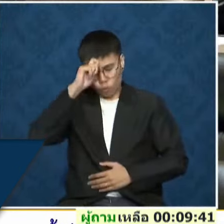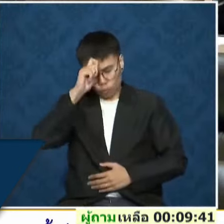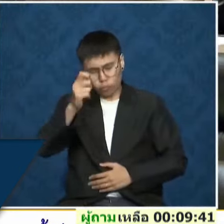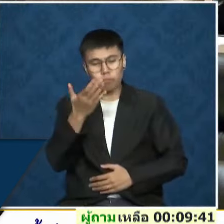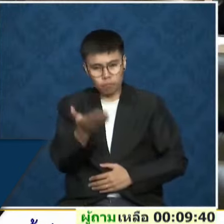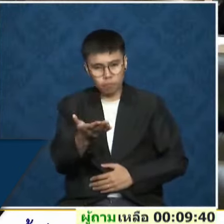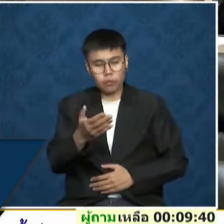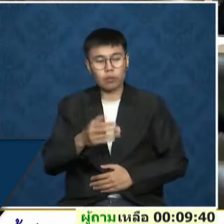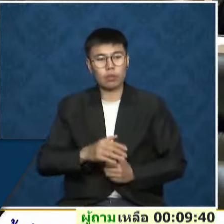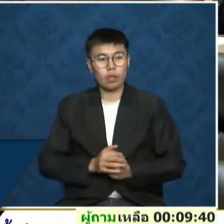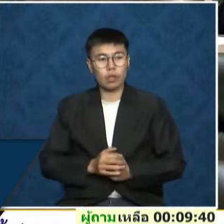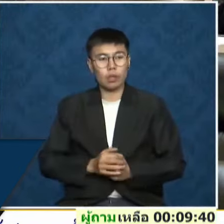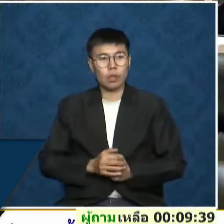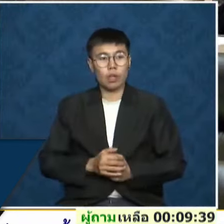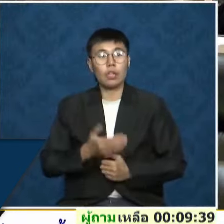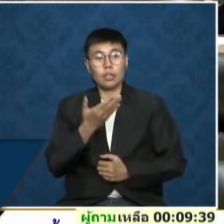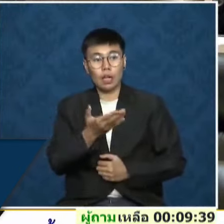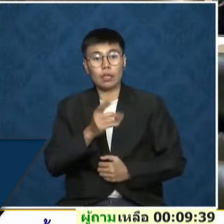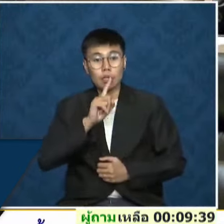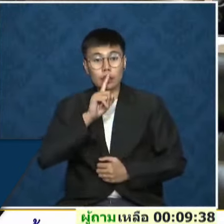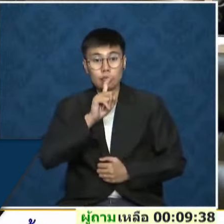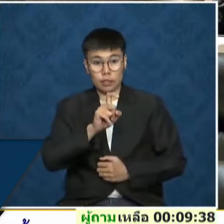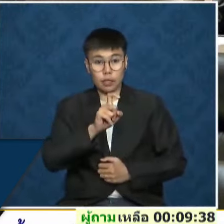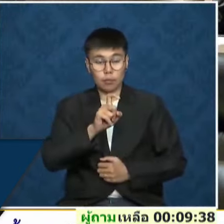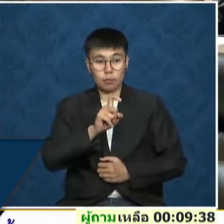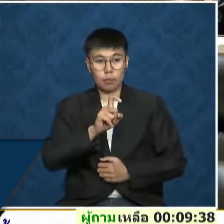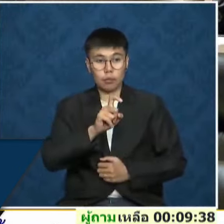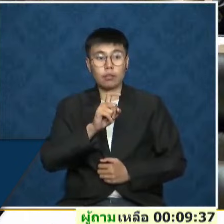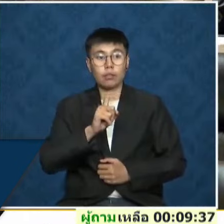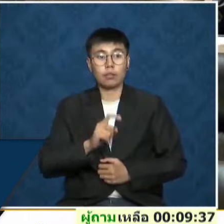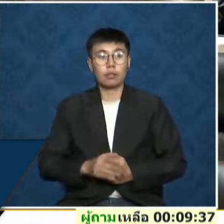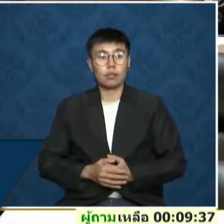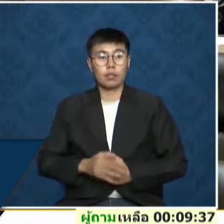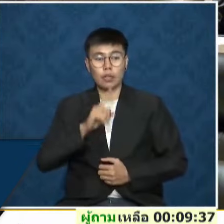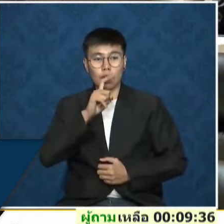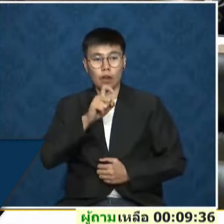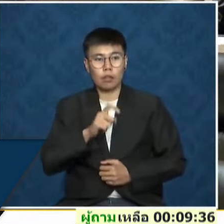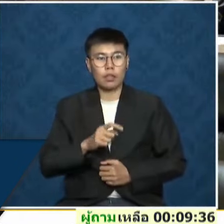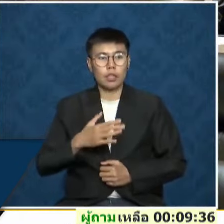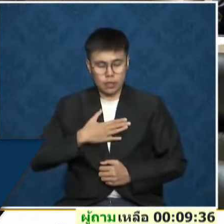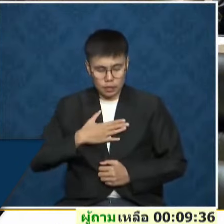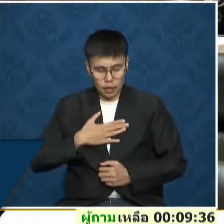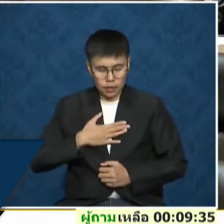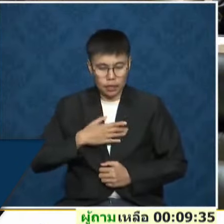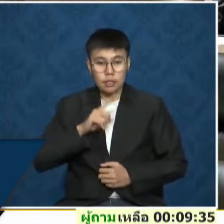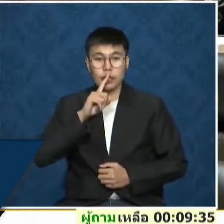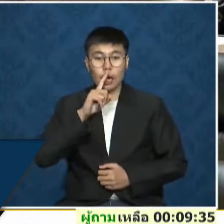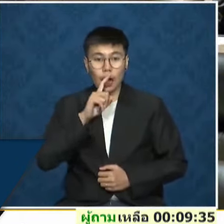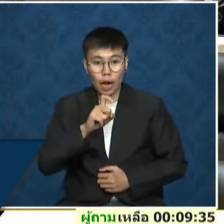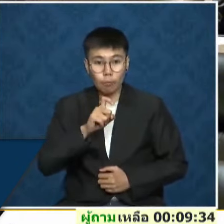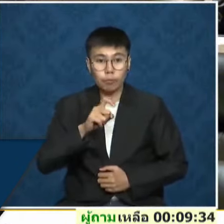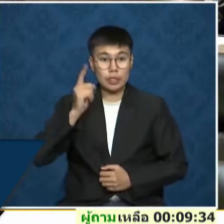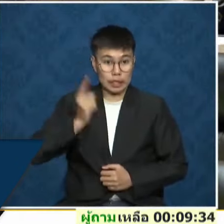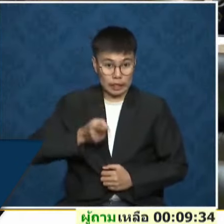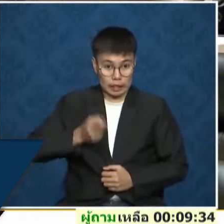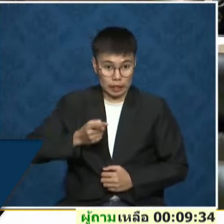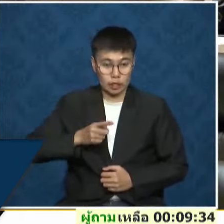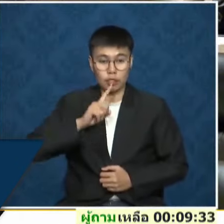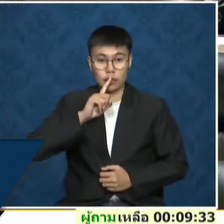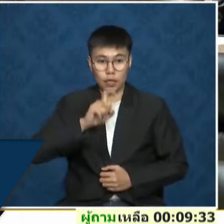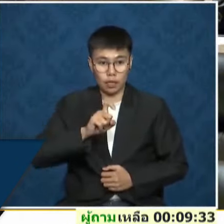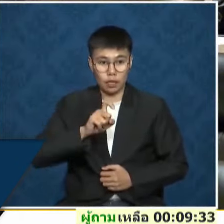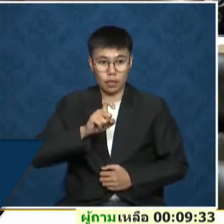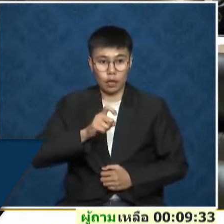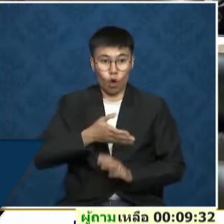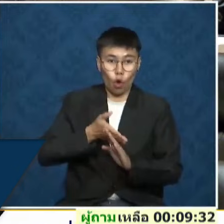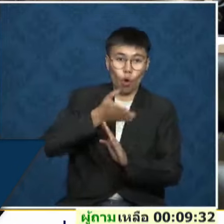ยพอท่านตั้งขึ้นมาตั้งกระทู้ถามท่านถามขึ้นมาดิฉันเลยสะดุดเลยจริงๆดิฉันกำลังจะเข้าคำถามเมื่อวินาทีนี้แล้วนะคะ